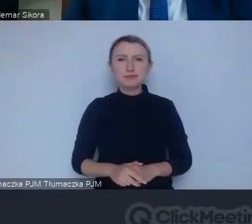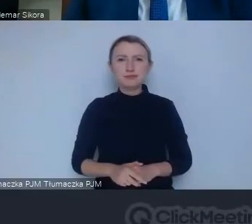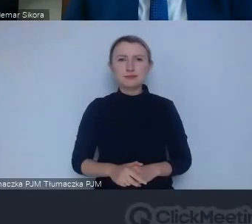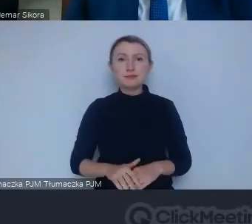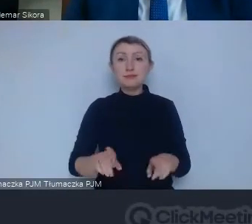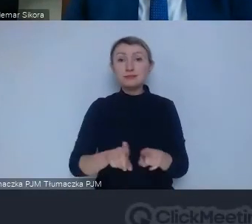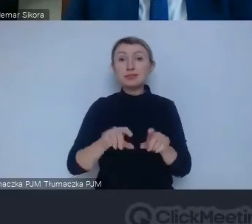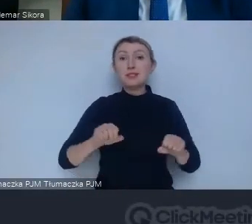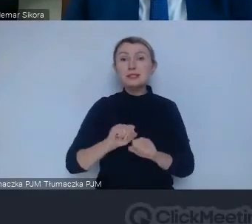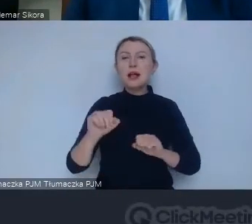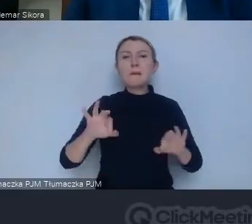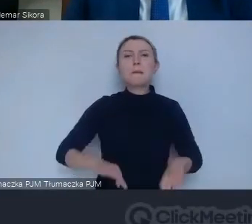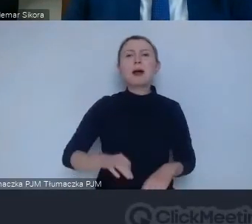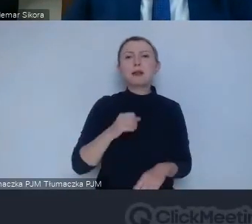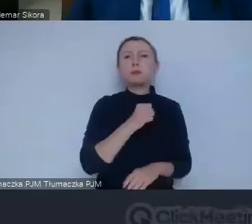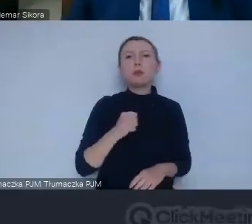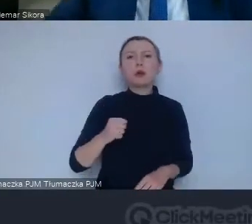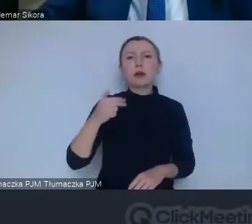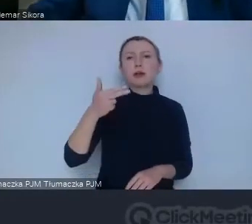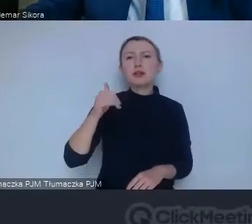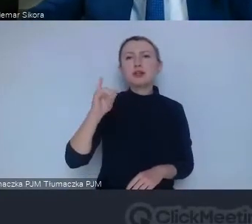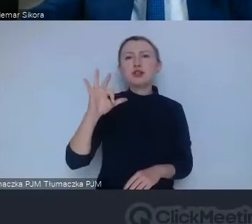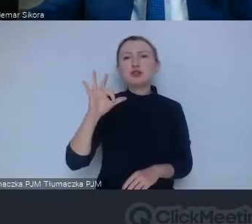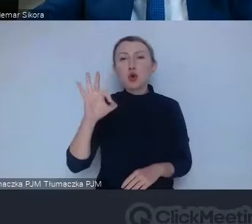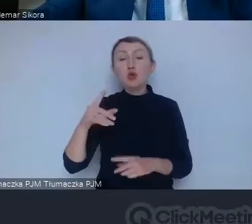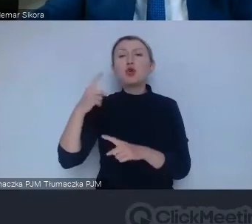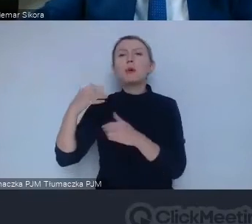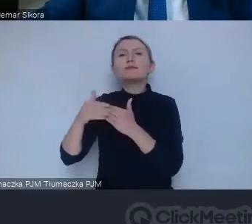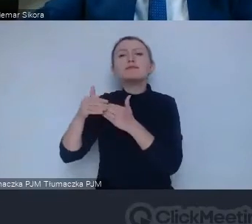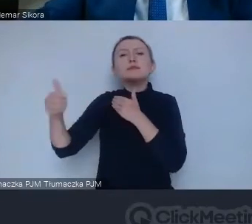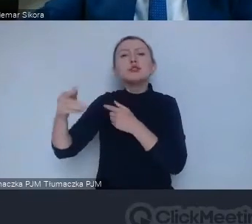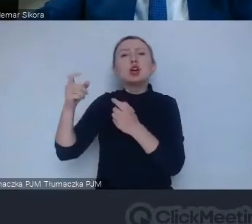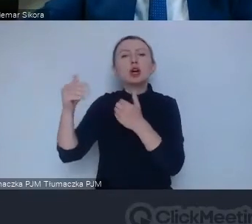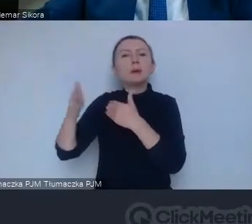pana burmistrza Niska. Nisko jest sąsiadem Stalowej Woli.